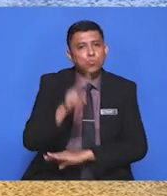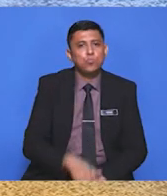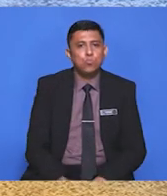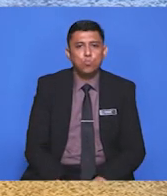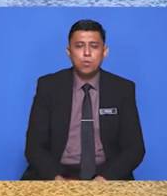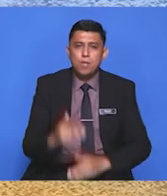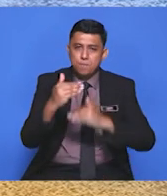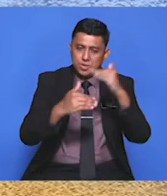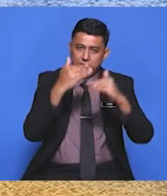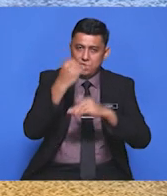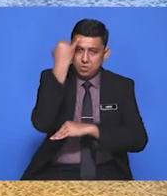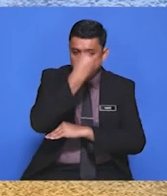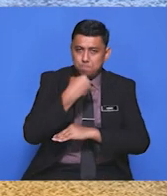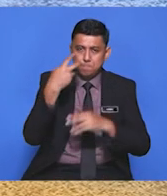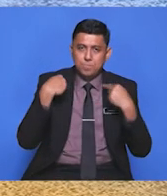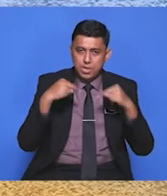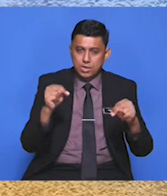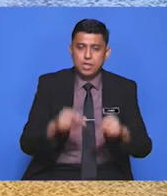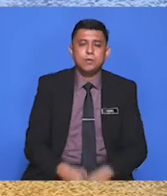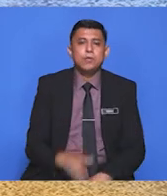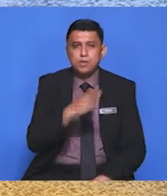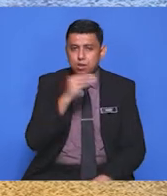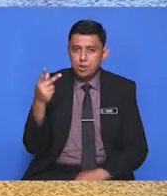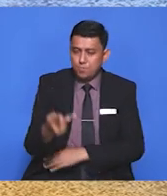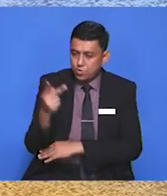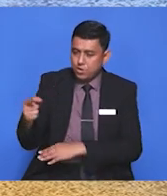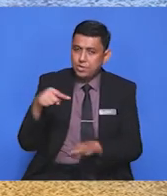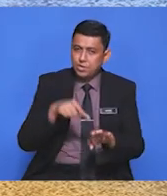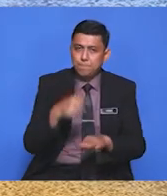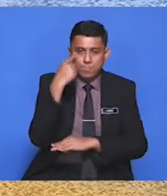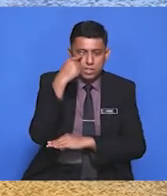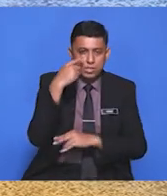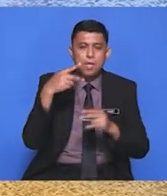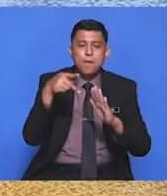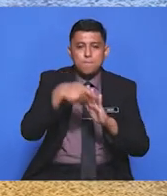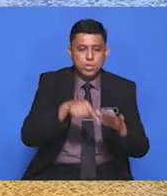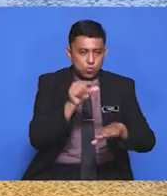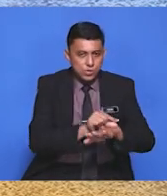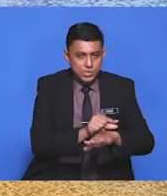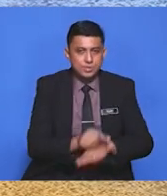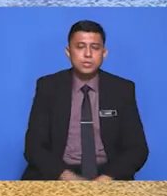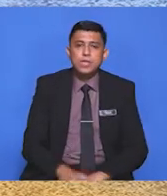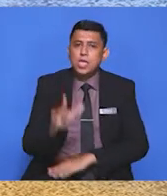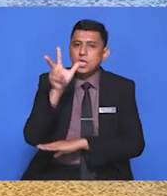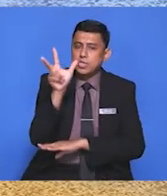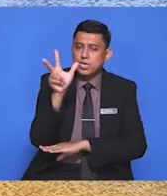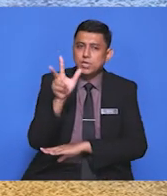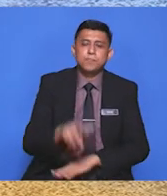untuk meningkatkan imej perniagaan dan produk di mata pengguna. Yang